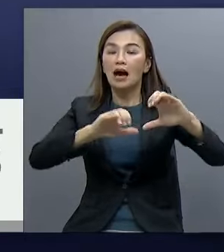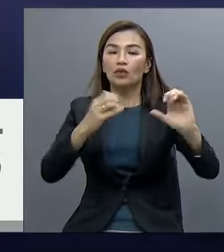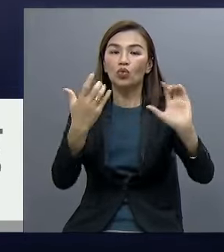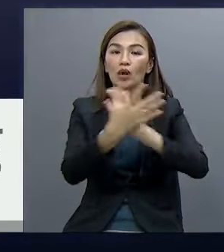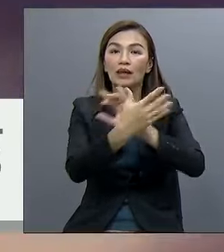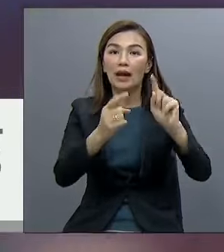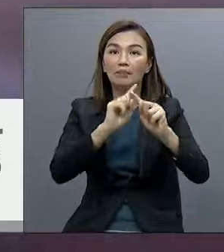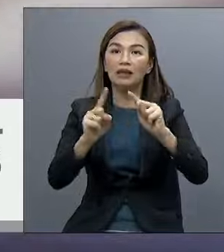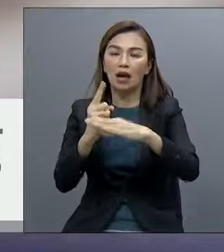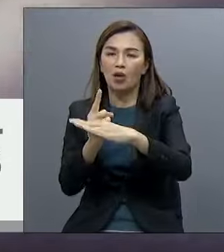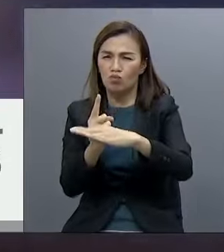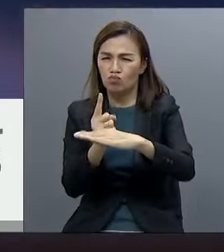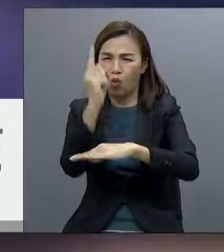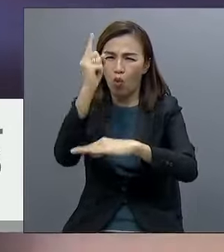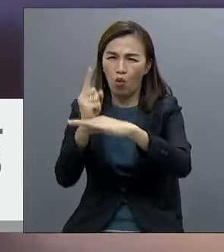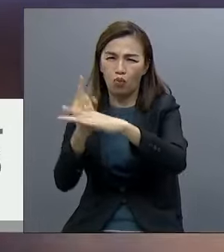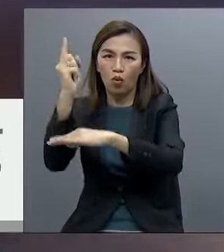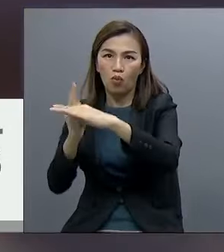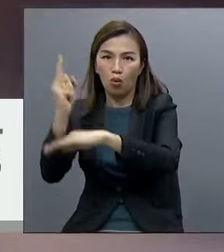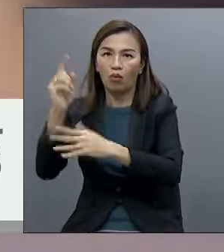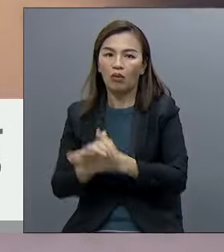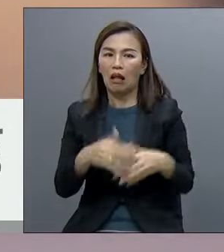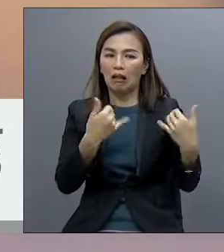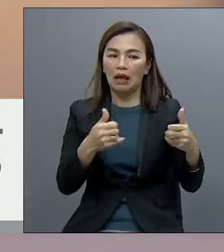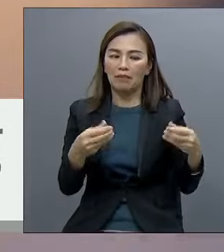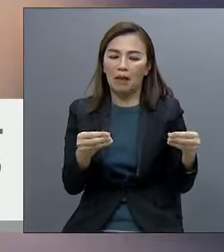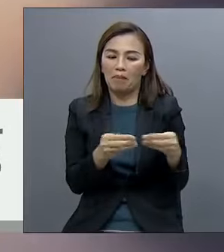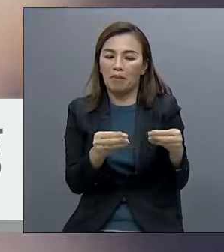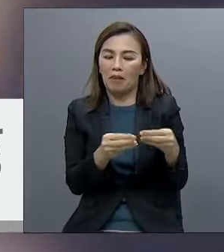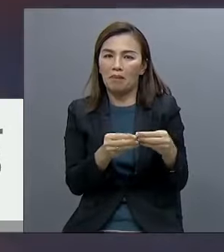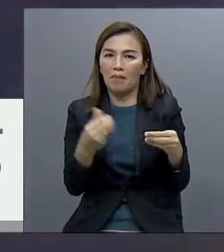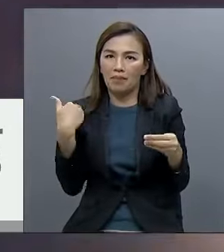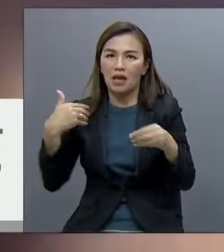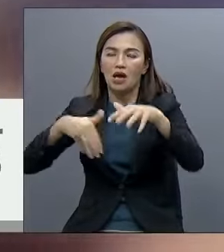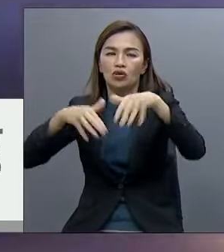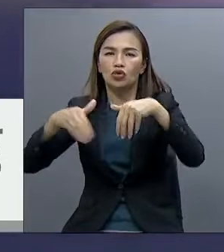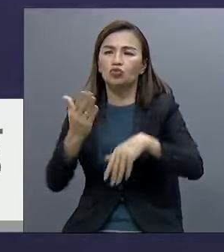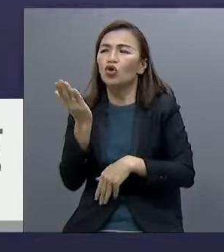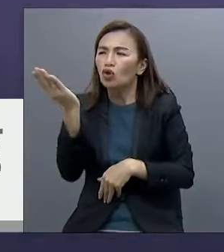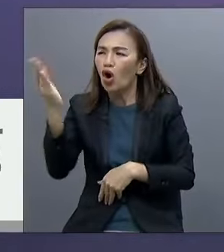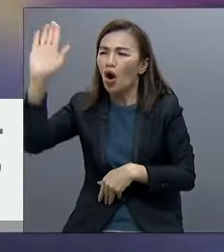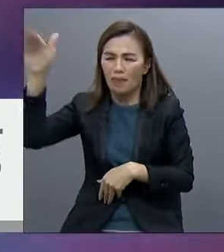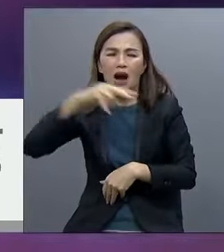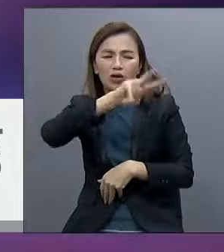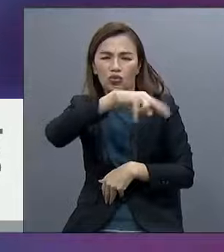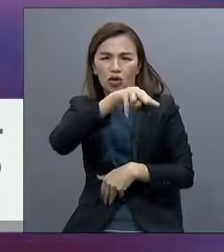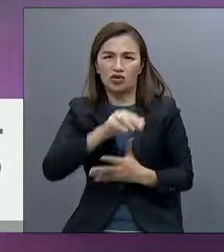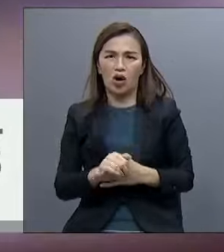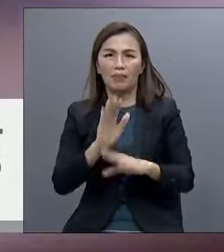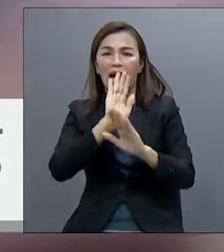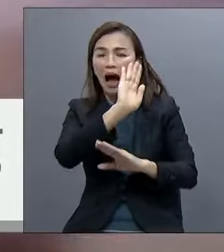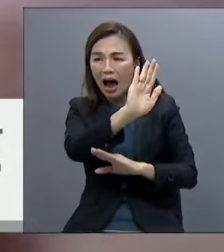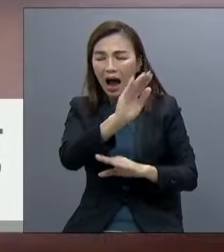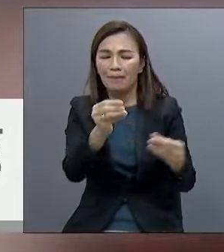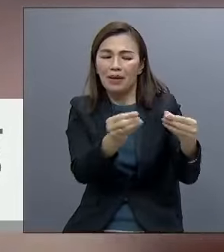ายหมู่บ้านแต่ว่าก็แฝงการเล่นพนันชาวบ้านเขาก็ร้องเรียนให้หน่วยงานที่เกี่ยวข้องมาตรวจสอบและควบคุมไม่ให้มีการเล่น